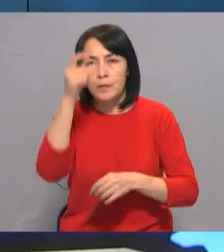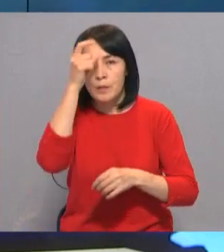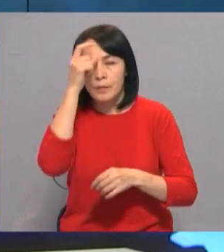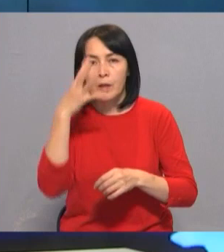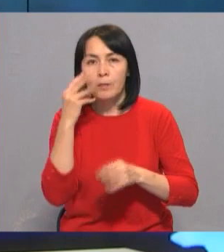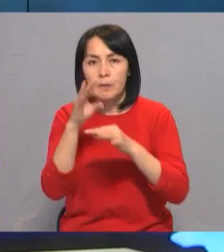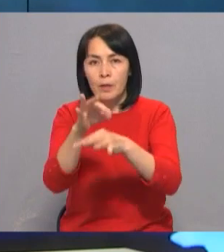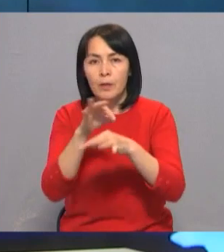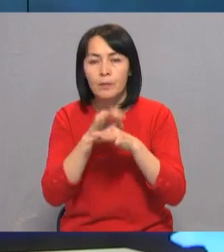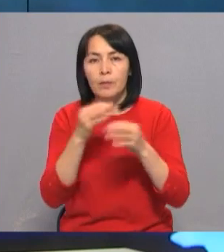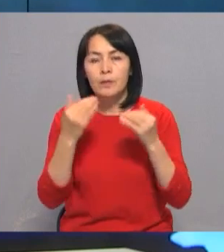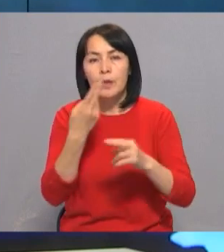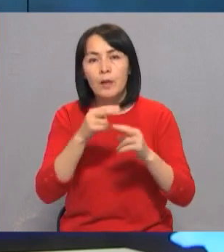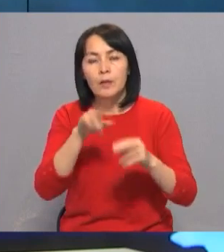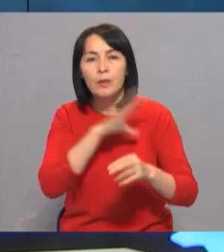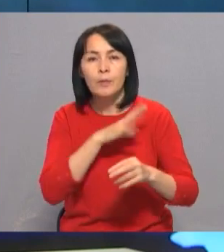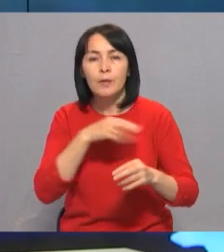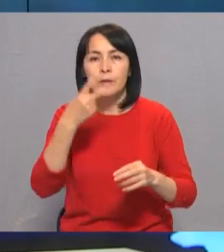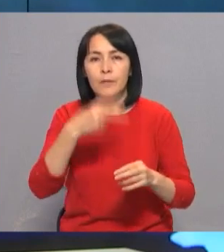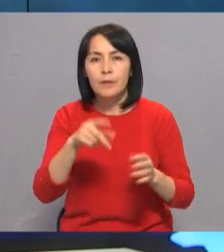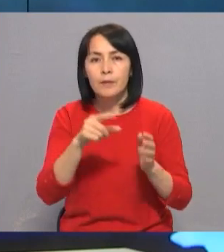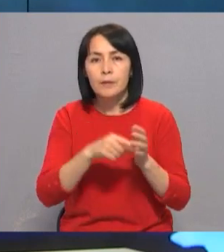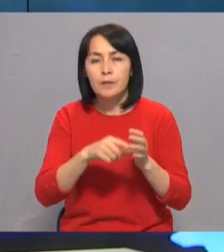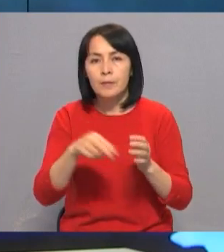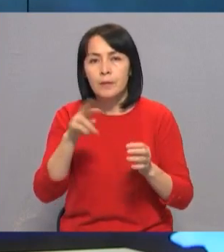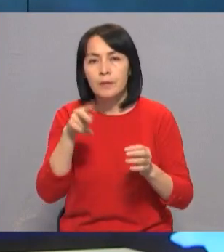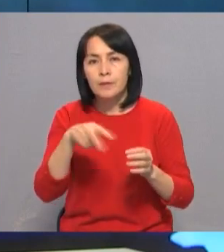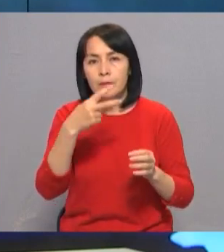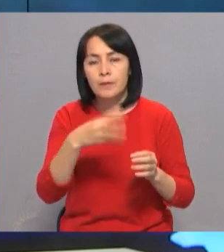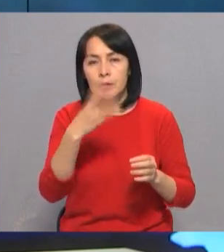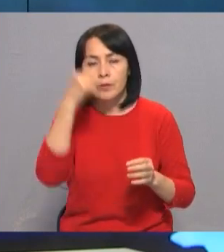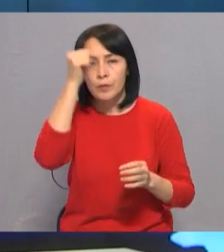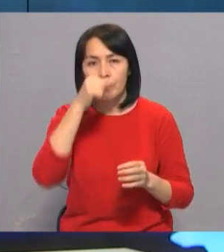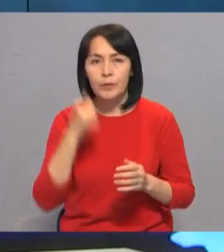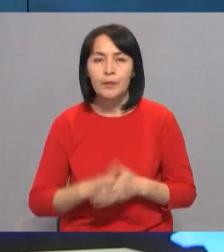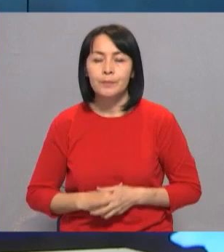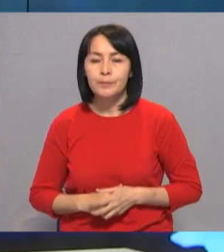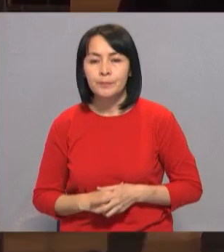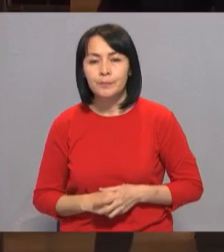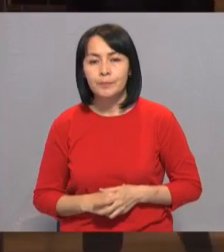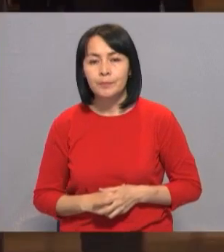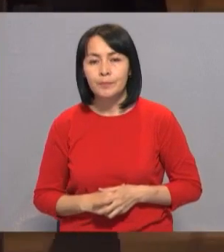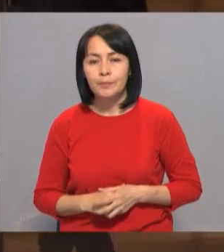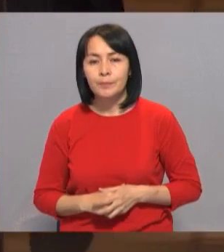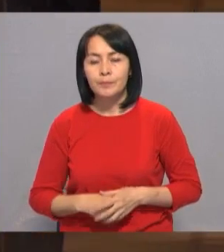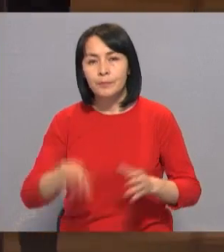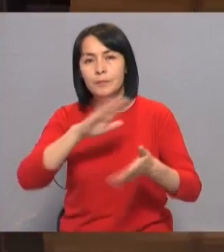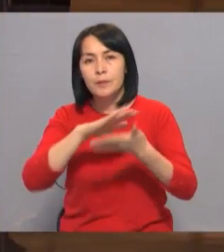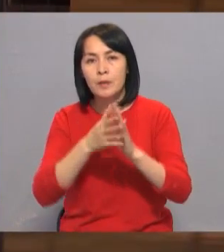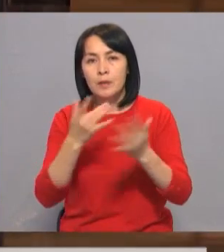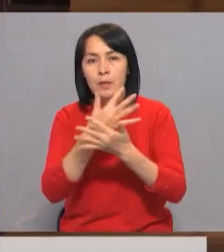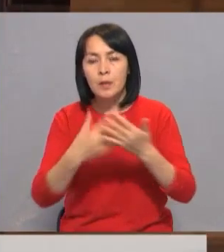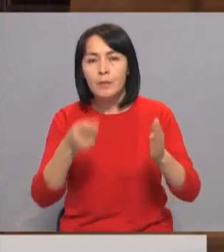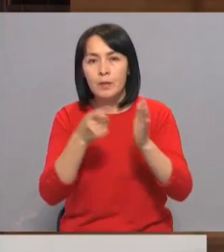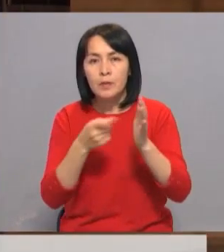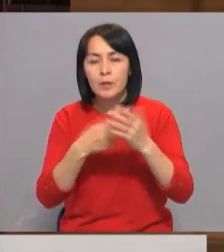Стамбула в Алматы. Это произошло еще 27 января 2024 года. Согласно материалам